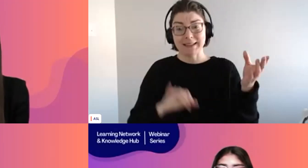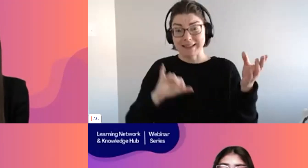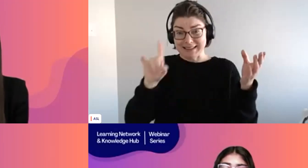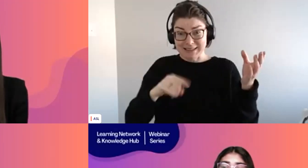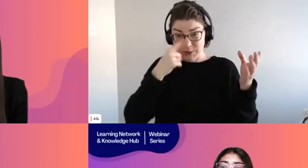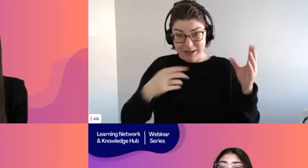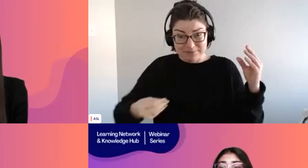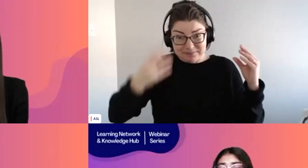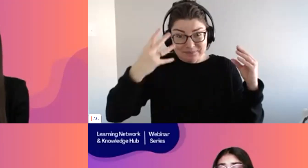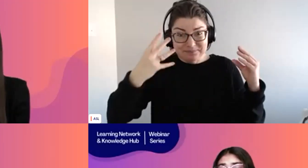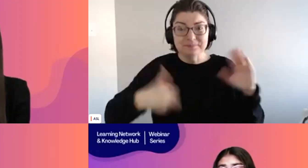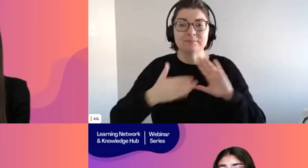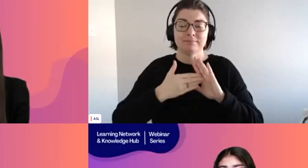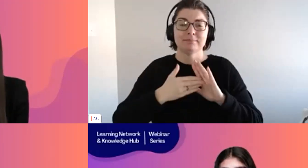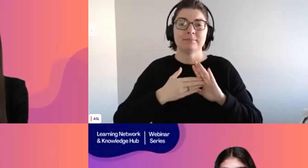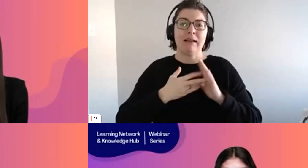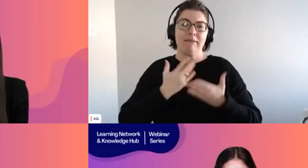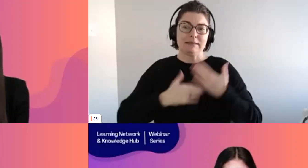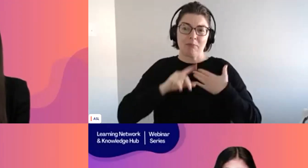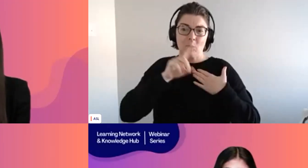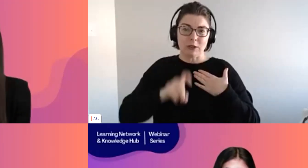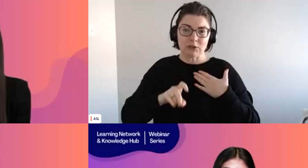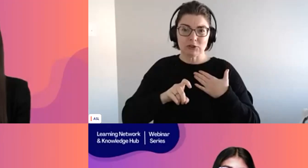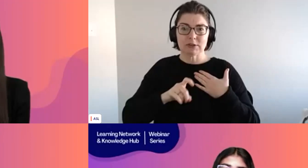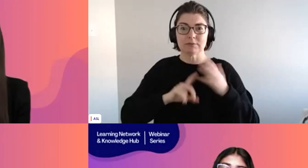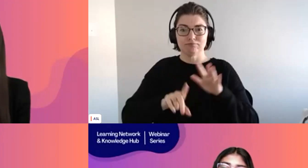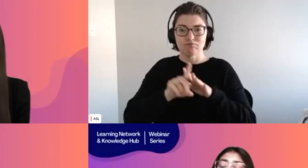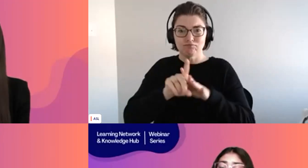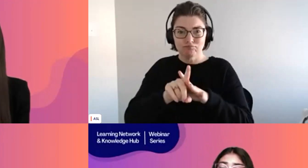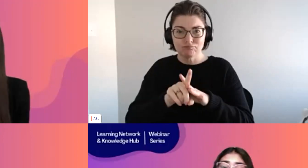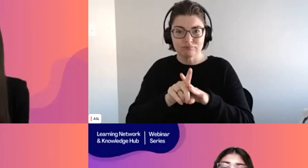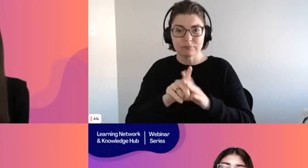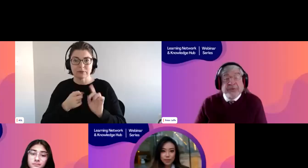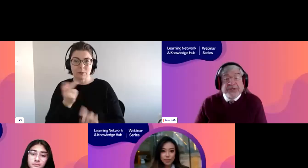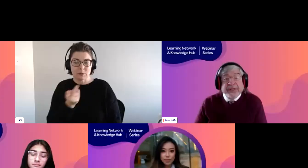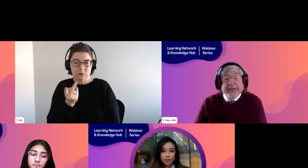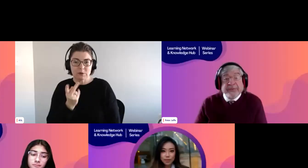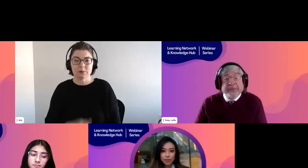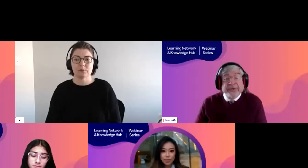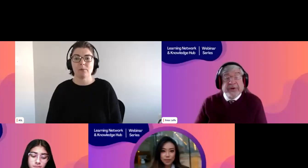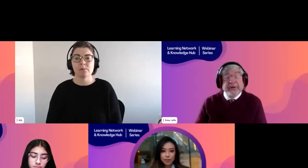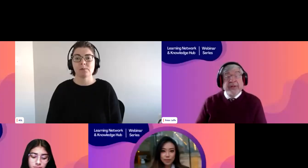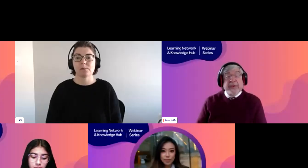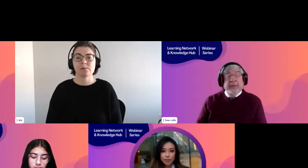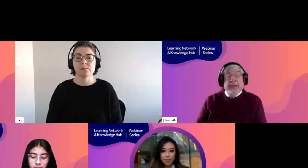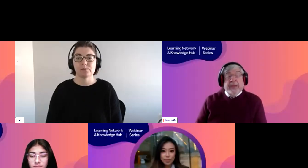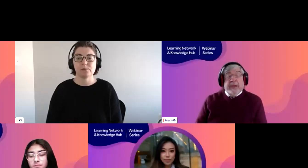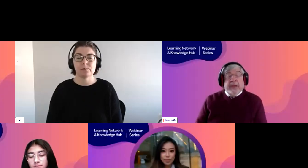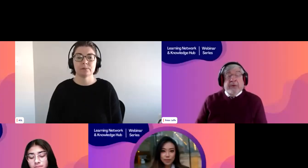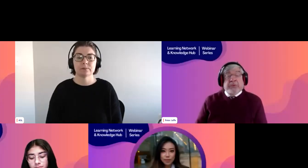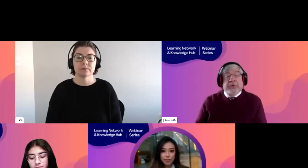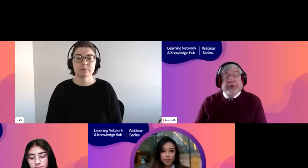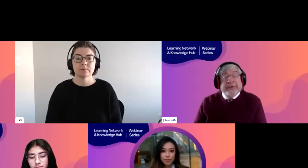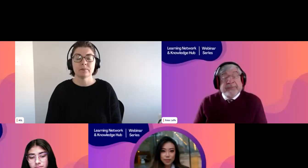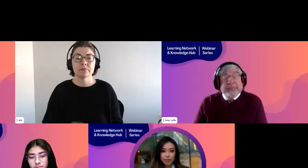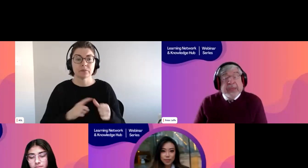je voudrais maintenant vous demander de revenir donc à l'écran pour poser des questions